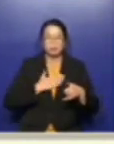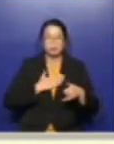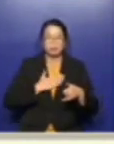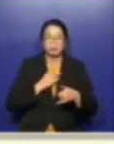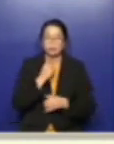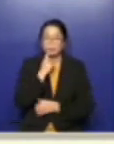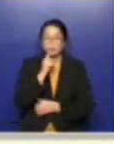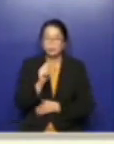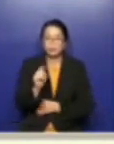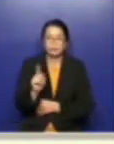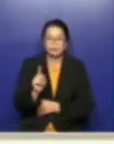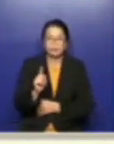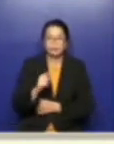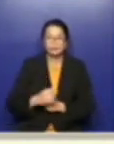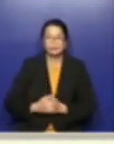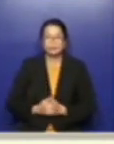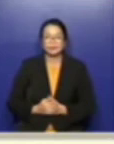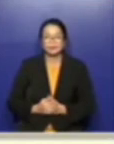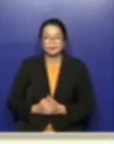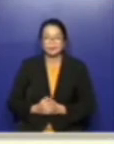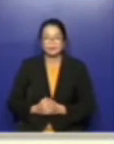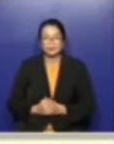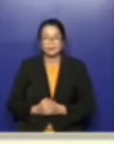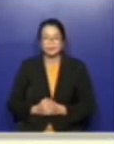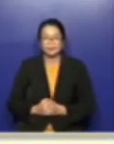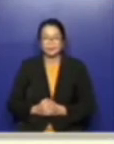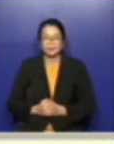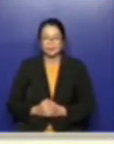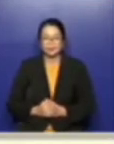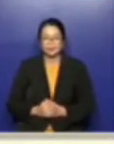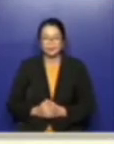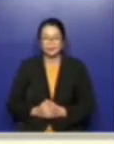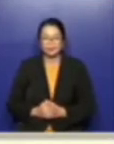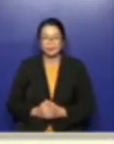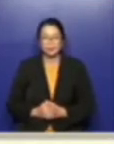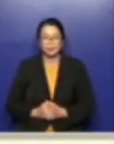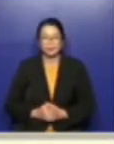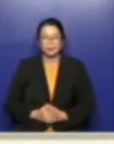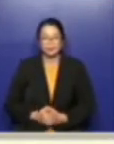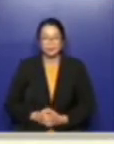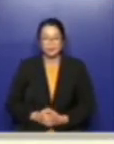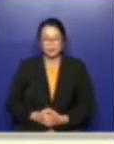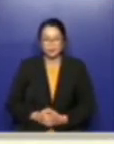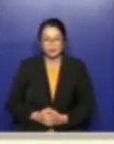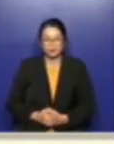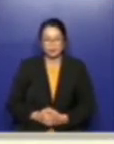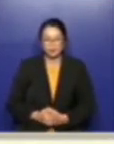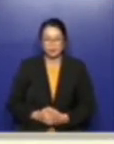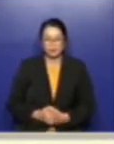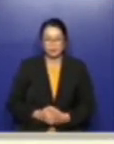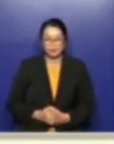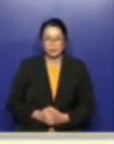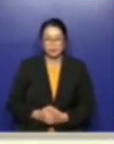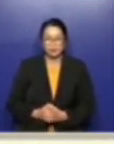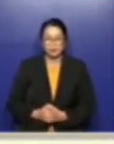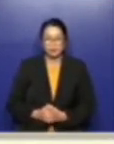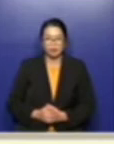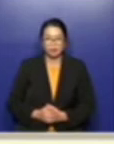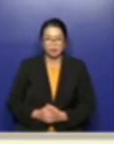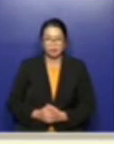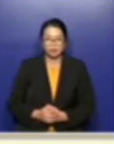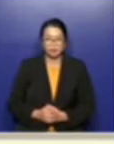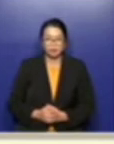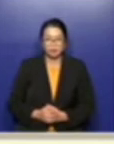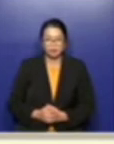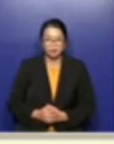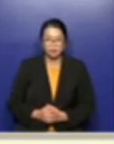ท่านสมาชิกผู้ทรงเกียรติท่านนิยมได้บอกอยู่แล้วว่าเราจะคุยกันเฉพาะในเรื่องของสมณเพศเท่านั้นเองนะครับเรื่อง